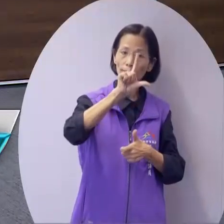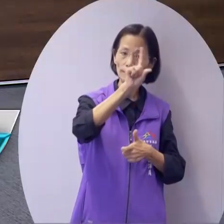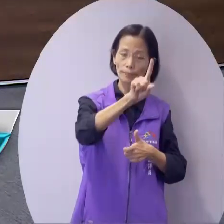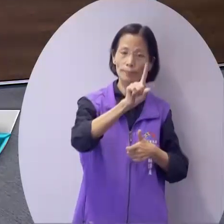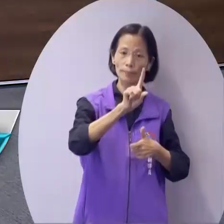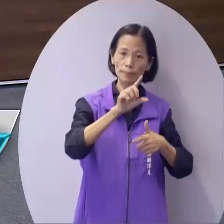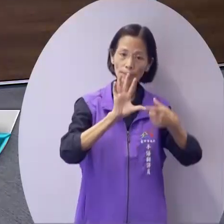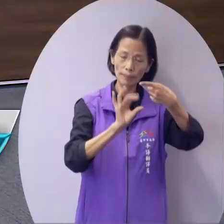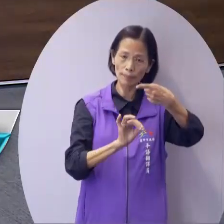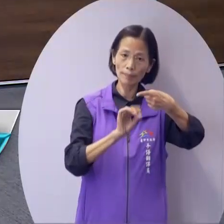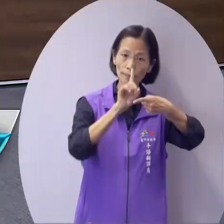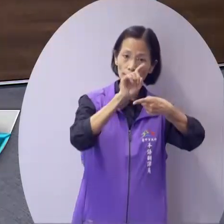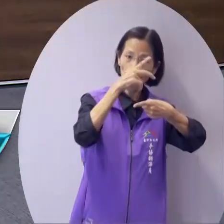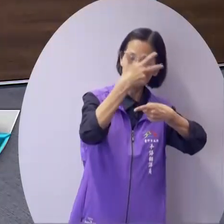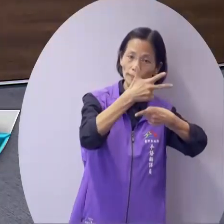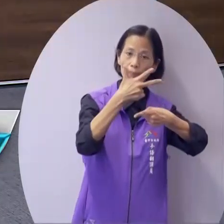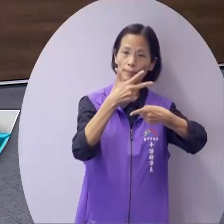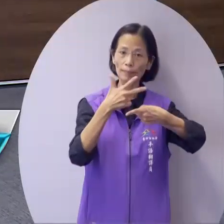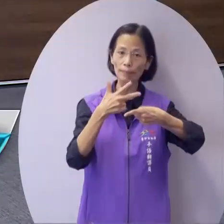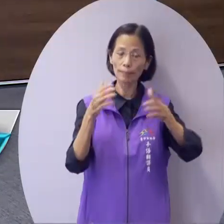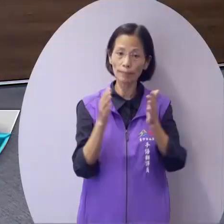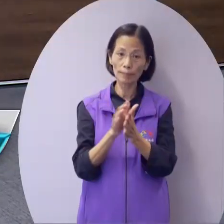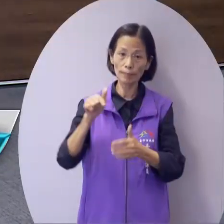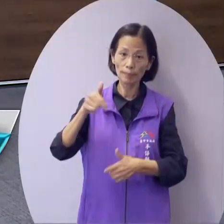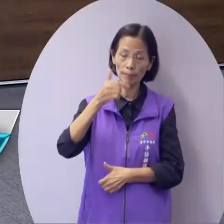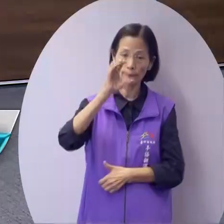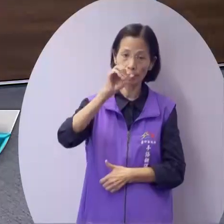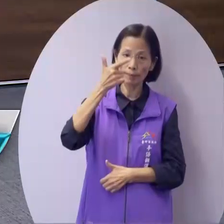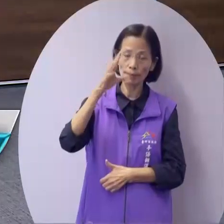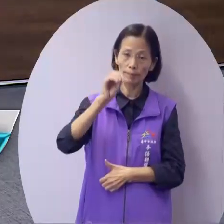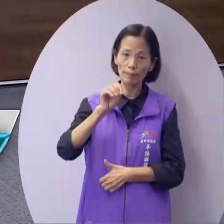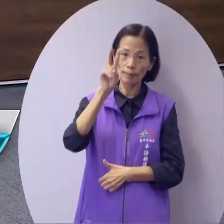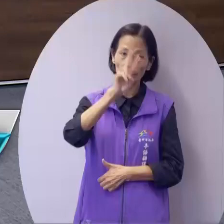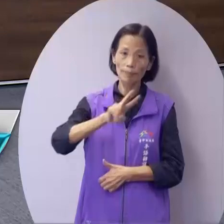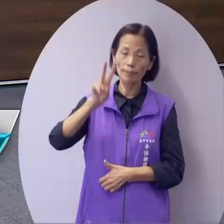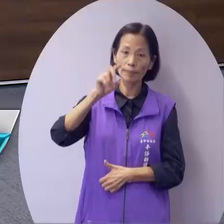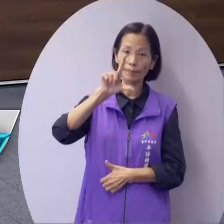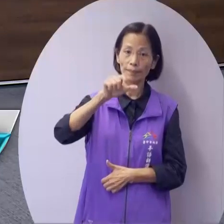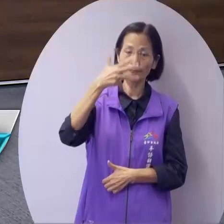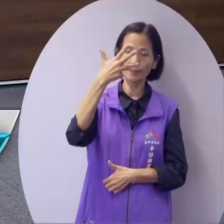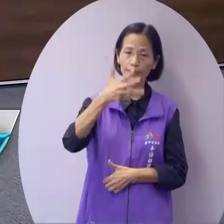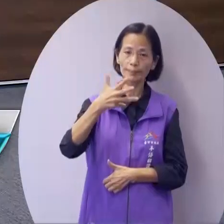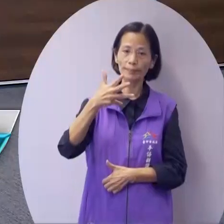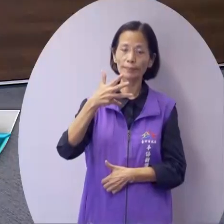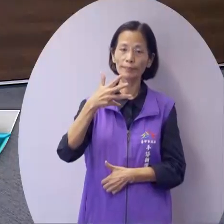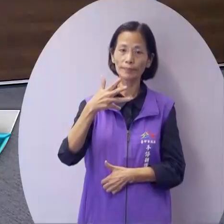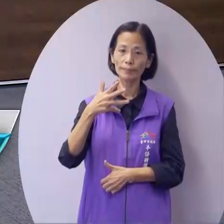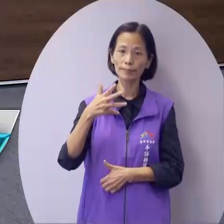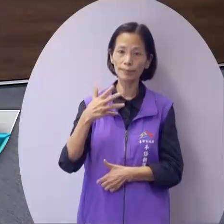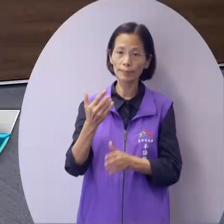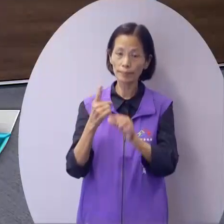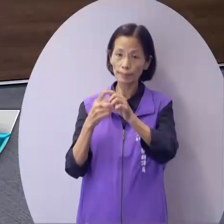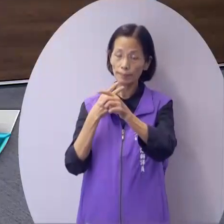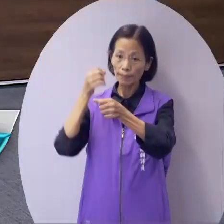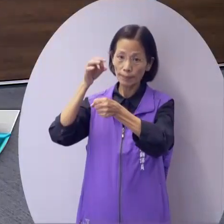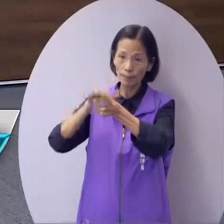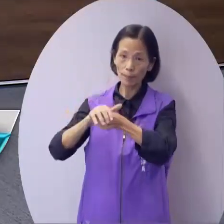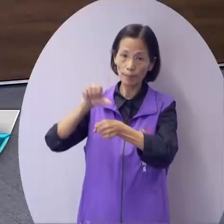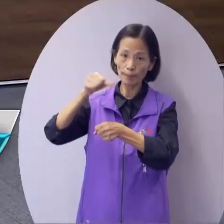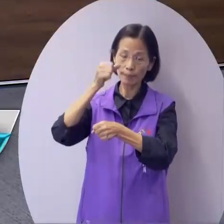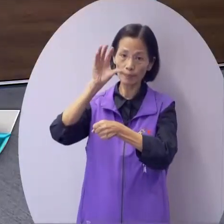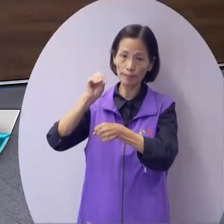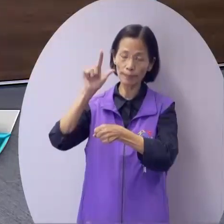105万6011元，比例17%，合计606万2068元整。 前述中央补助款